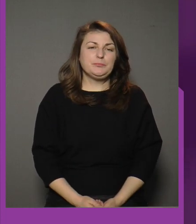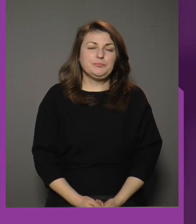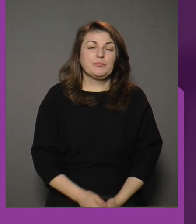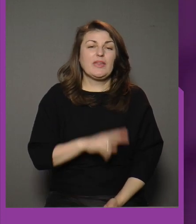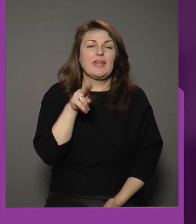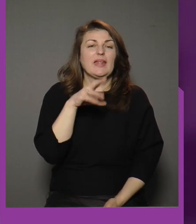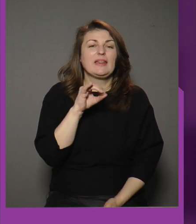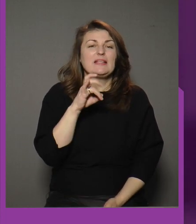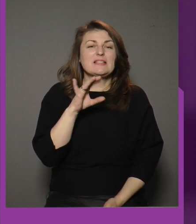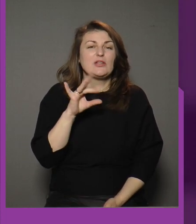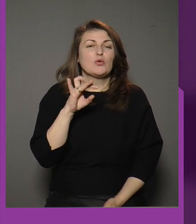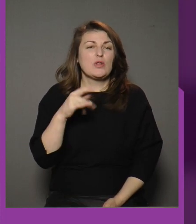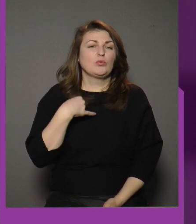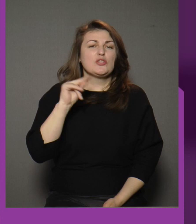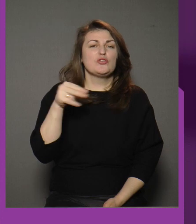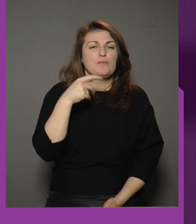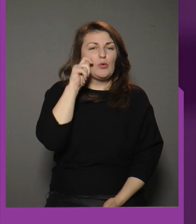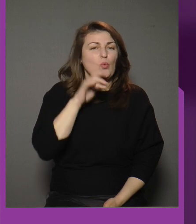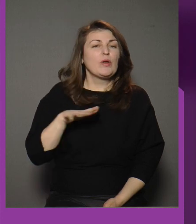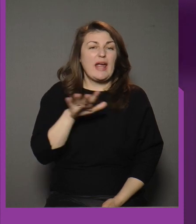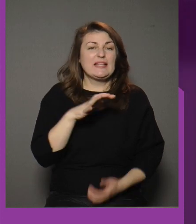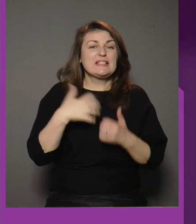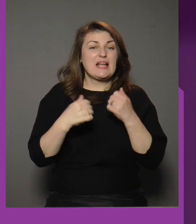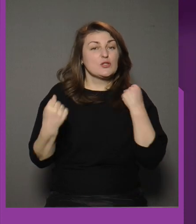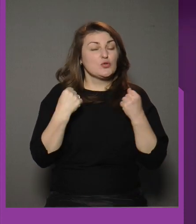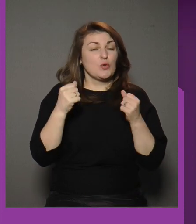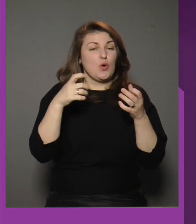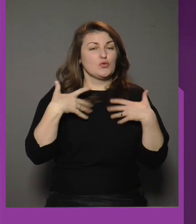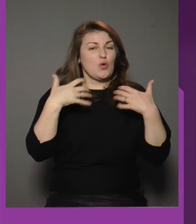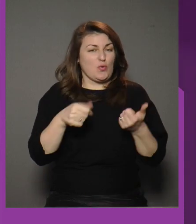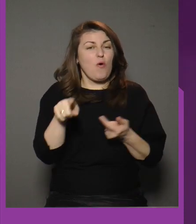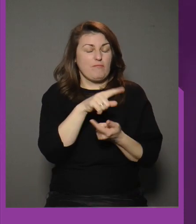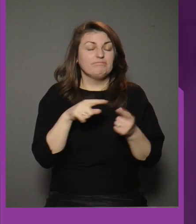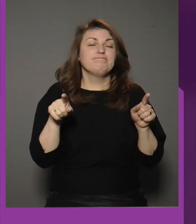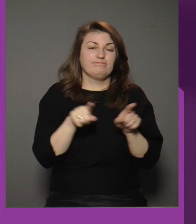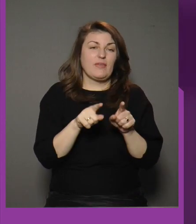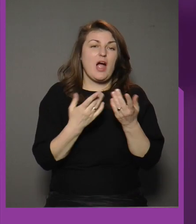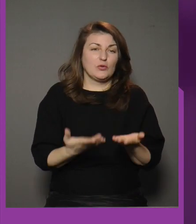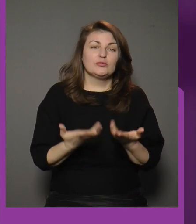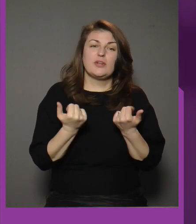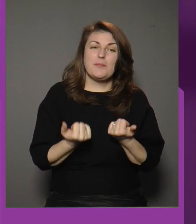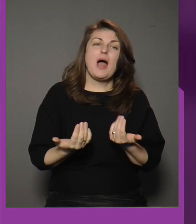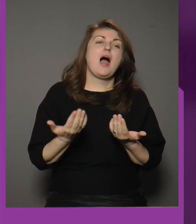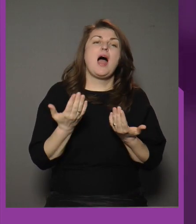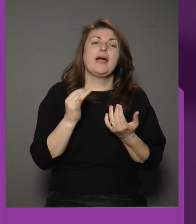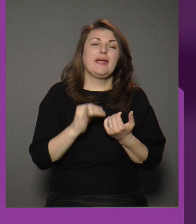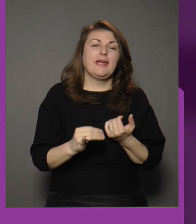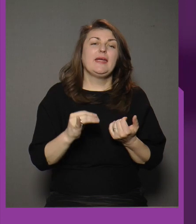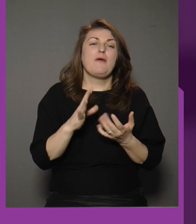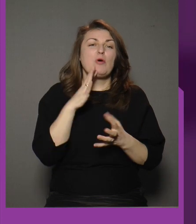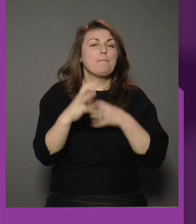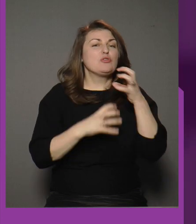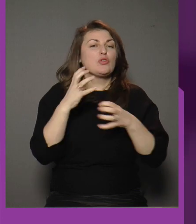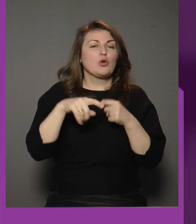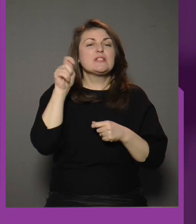Денисенко Руслан у нас чемпіон України серед здорових, до речі. Також, так. Да. І в міжнародних